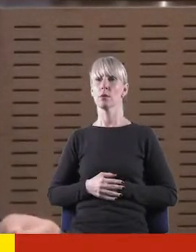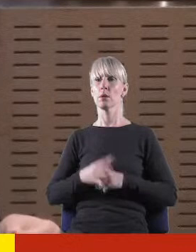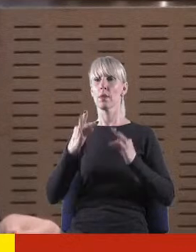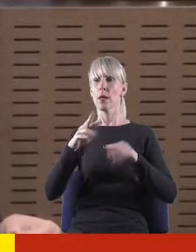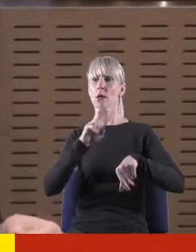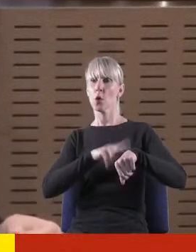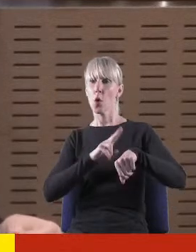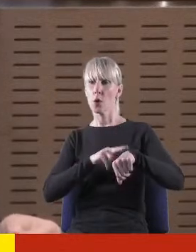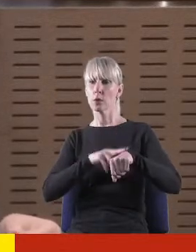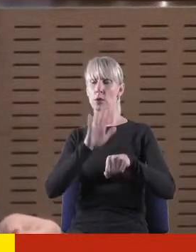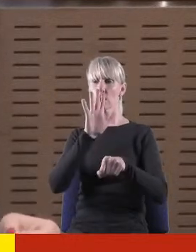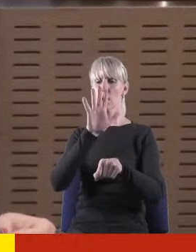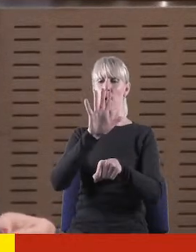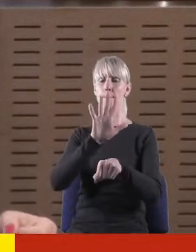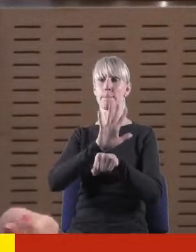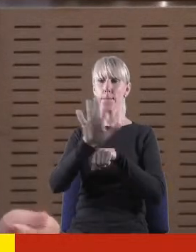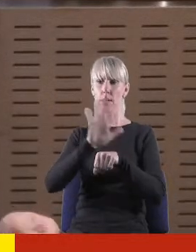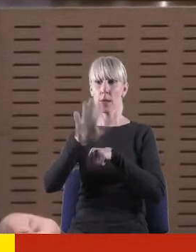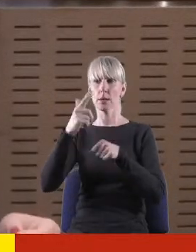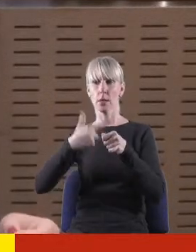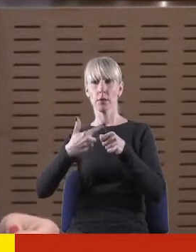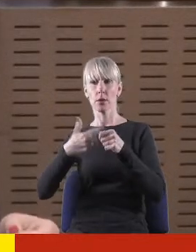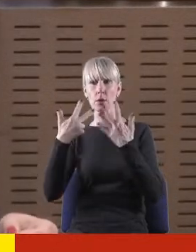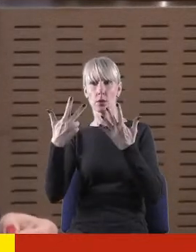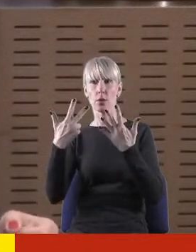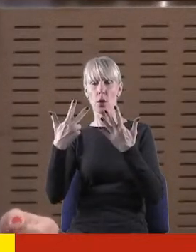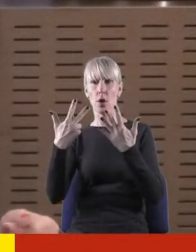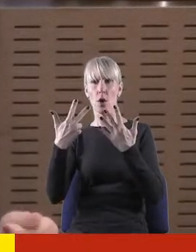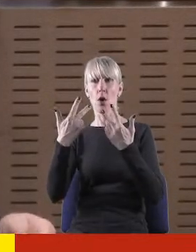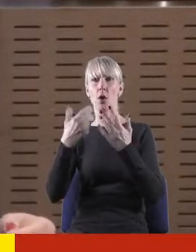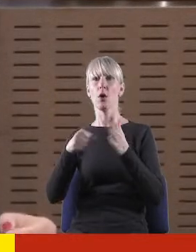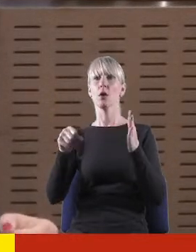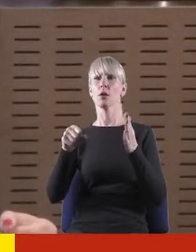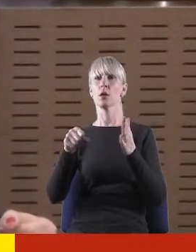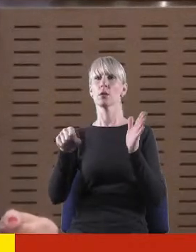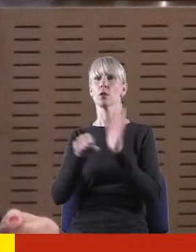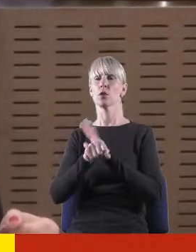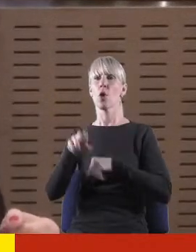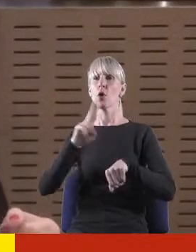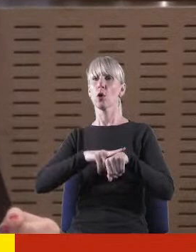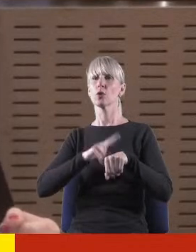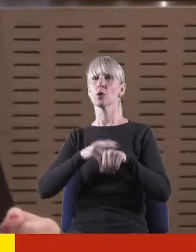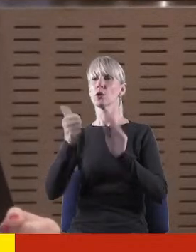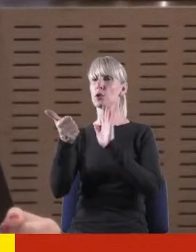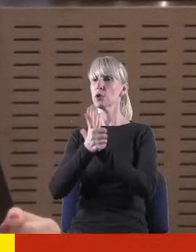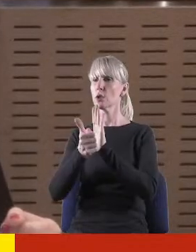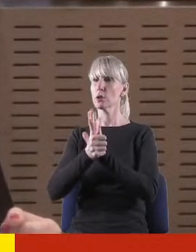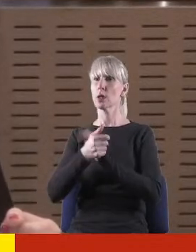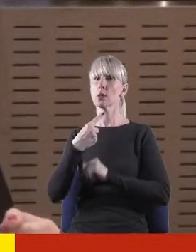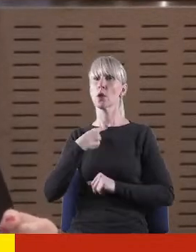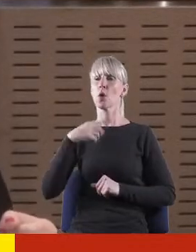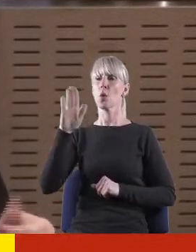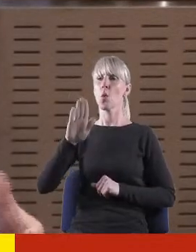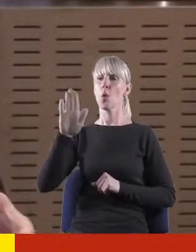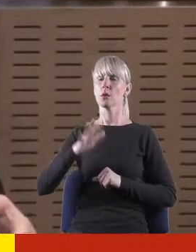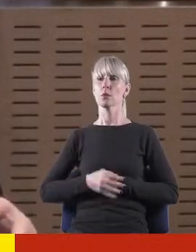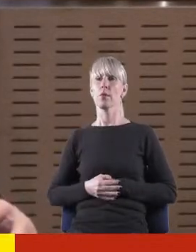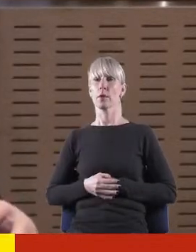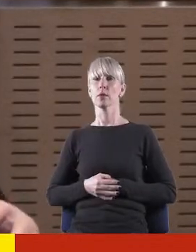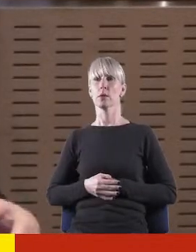godzinę 15.28. Zarządzam głosowanie do godziny 16. O godzinie 16 podam Państwu